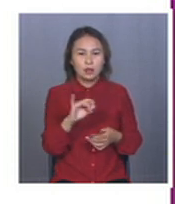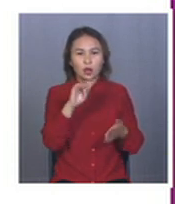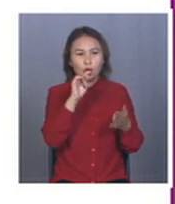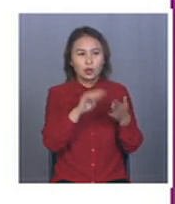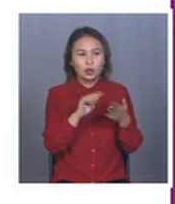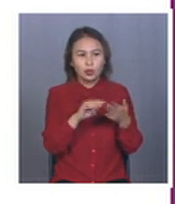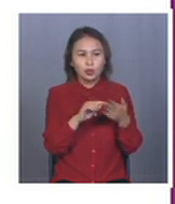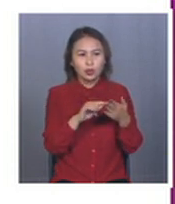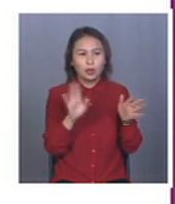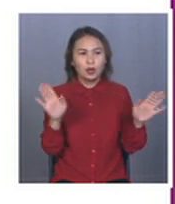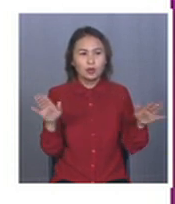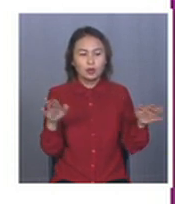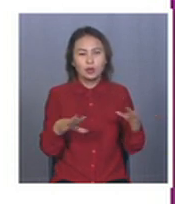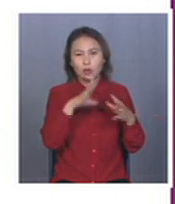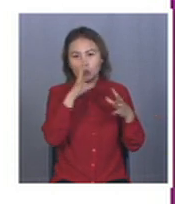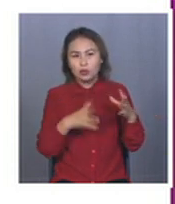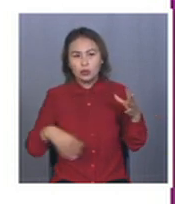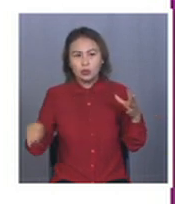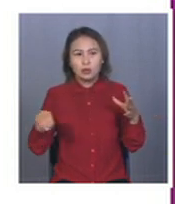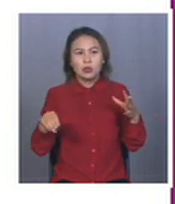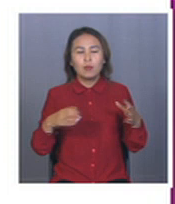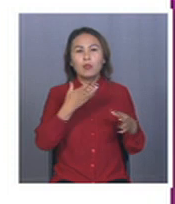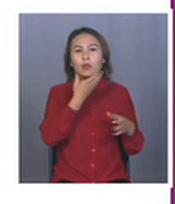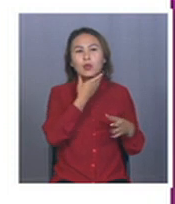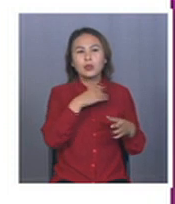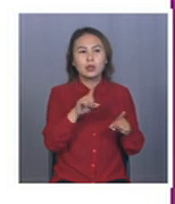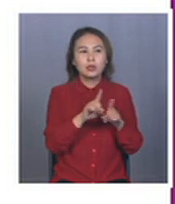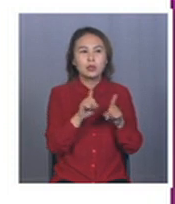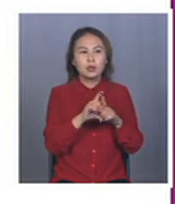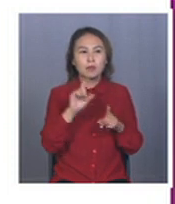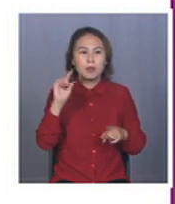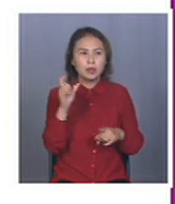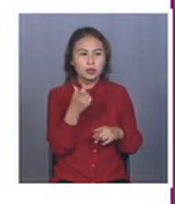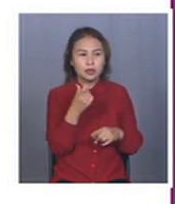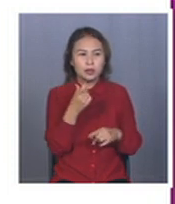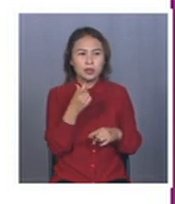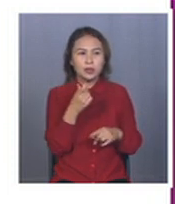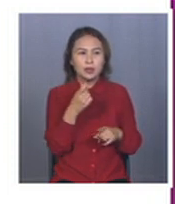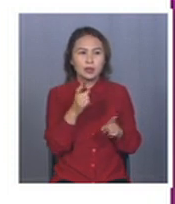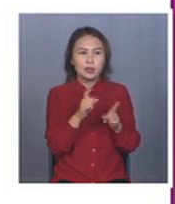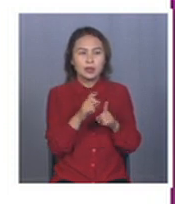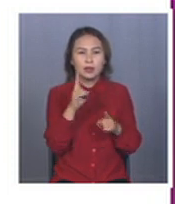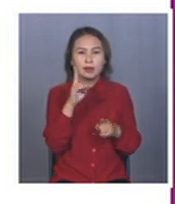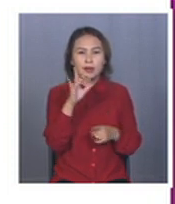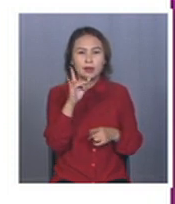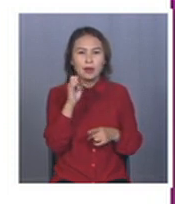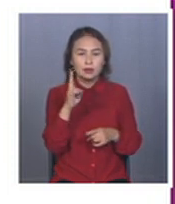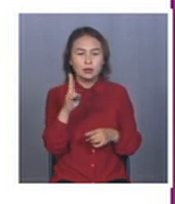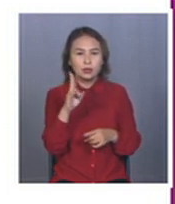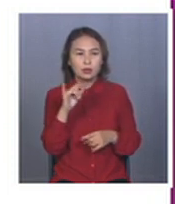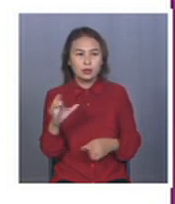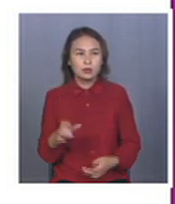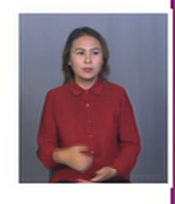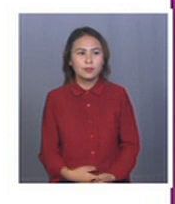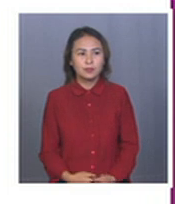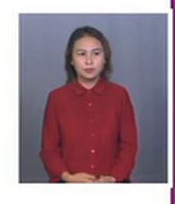Құйрық қанаты ұзын, мойны ақ жағал, кішкене қыран құс екен. Мұны ол